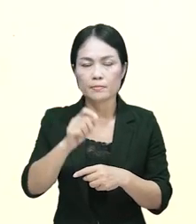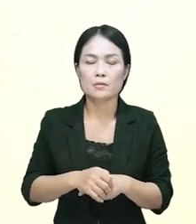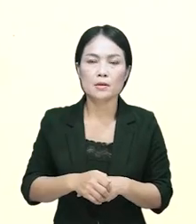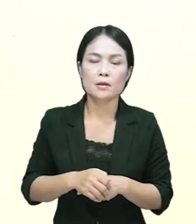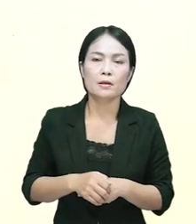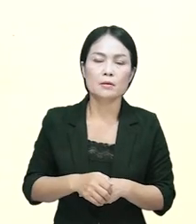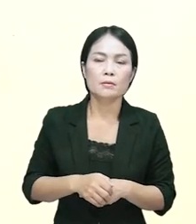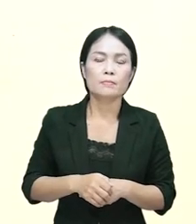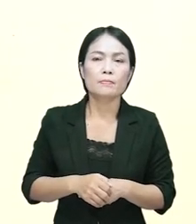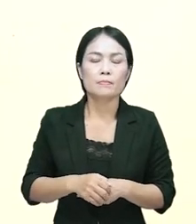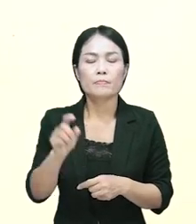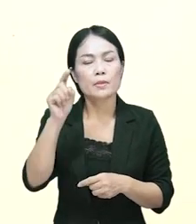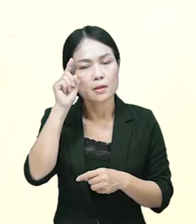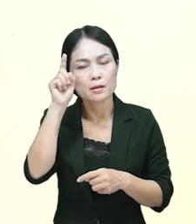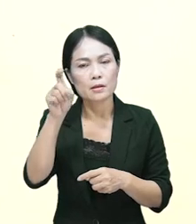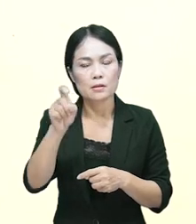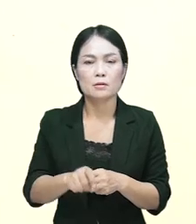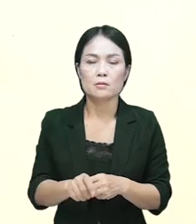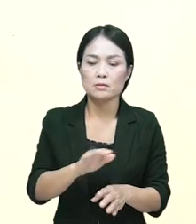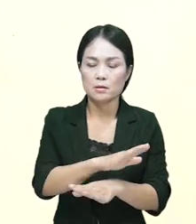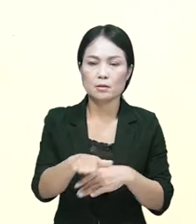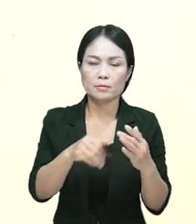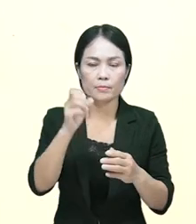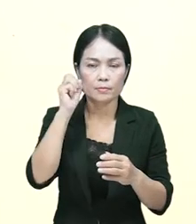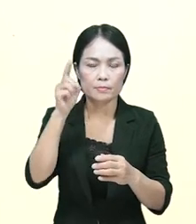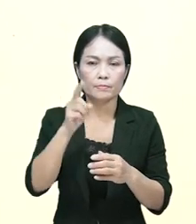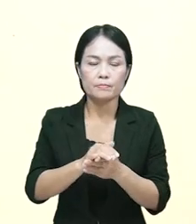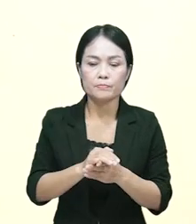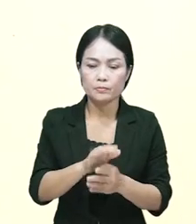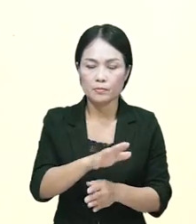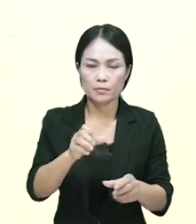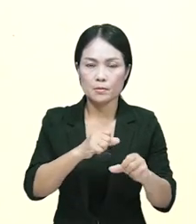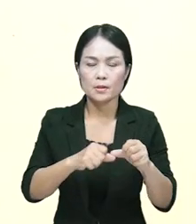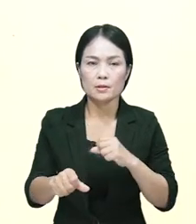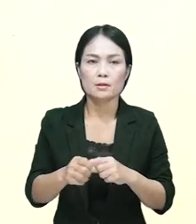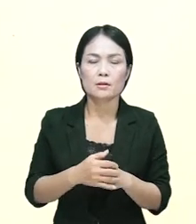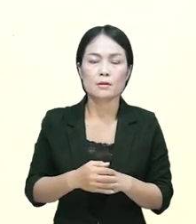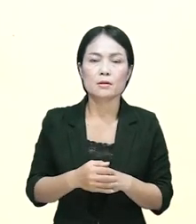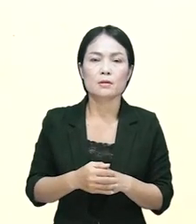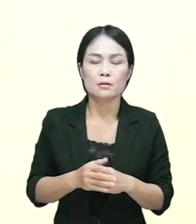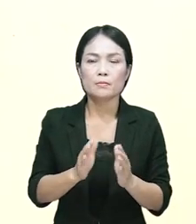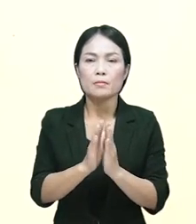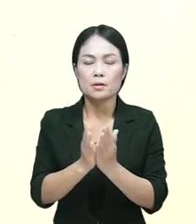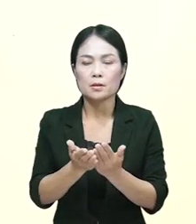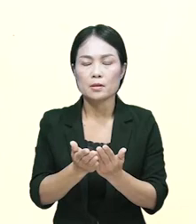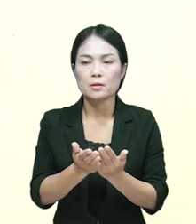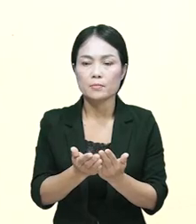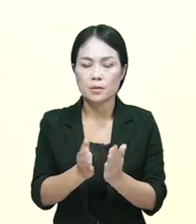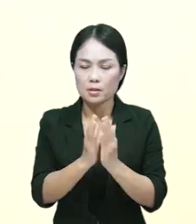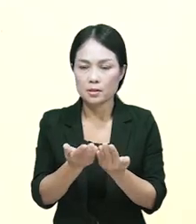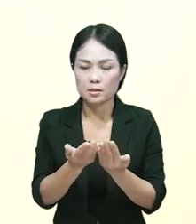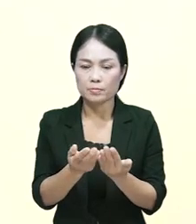កគ្រូសង្ឃឹមថាកូនយល់ទាំងអស់ហើយណាកូនណាចាអញ្ចឹងសុំកូនបន្តទៅសិភៅសិក្សាគោលរបស់យើងមក